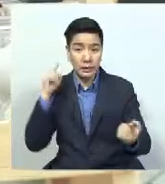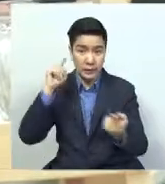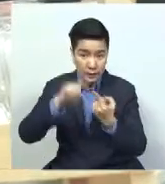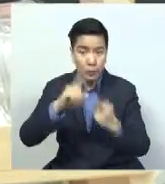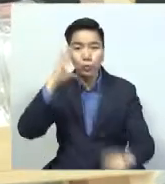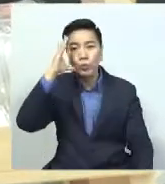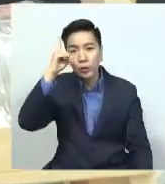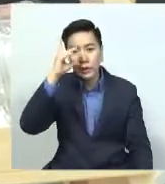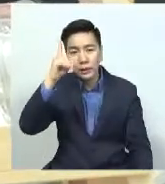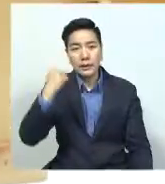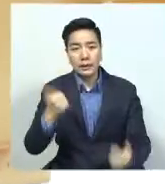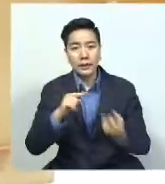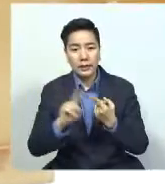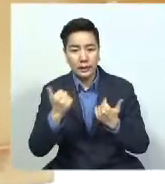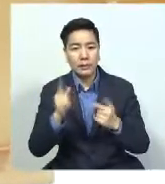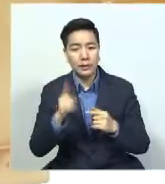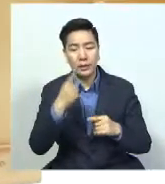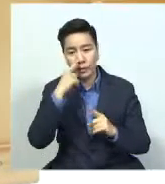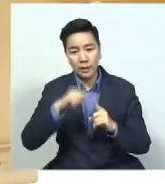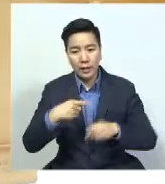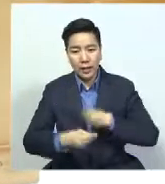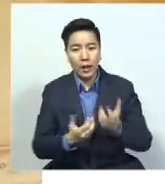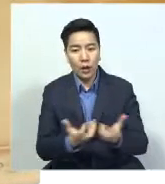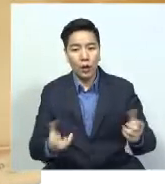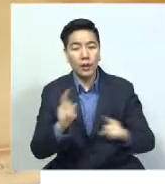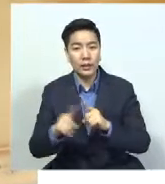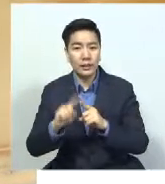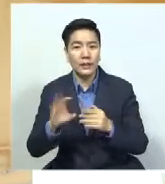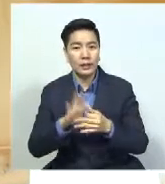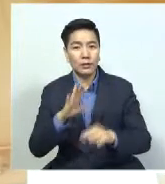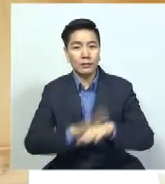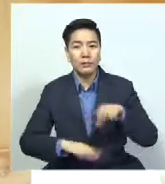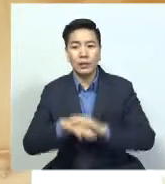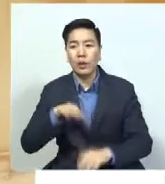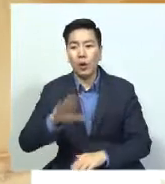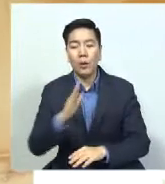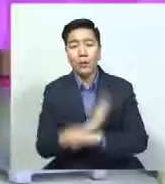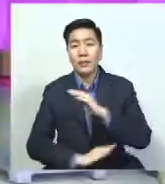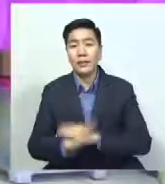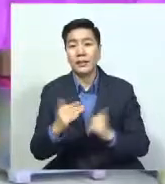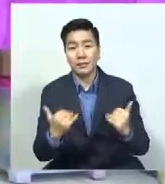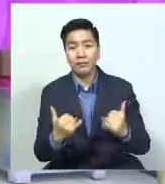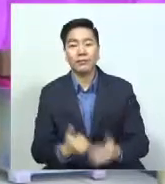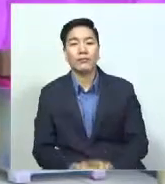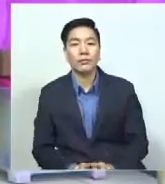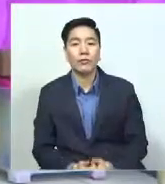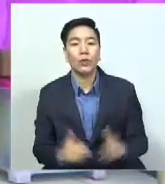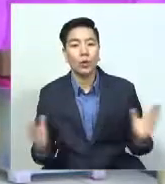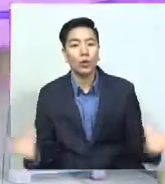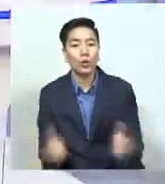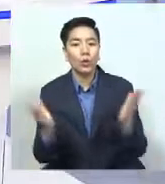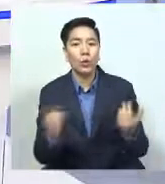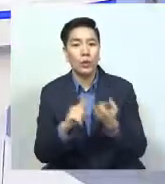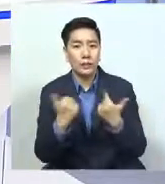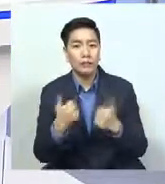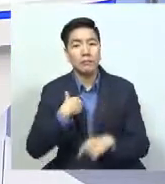จนถึงวันพรุ่งนี้นะคะอันนี้ก็เป็นโซนที่มีการจำหน่ายผลิตภัณฑ์ที่เป็นฝีมือของคนพิการนะคะ ใช่ส่งเสริมสนับส